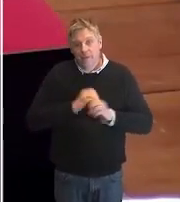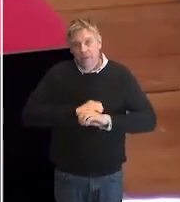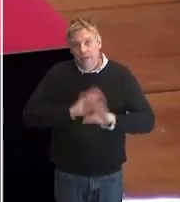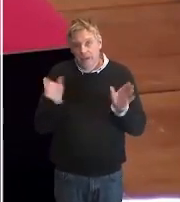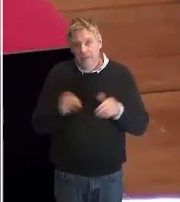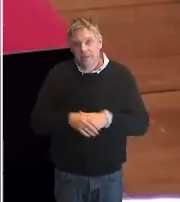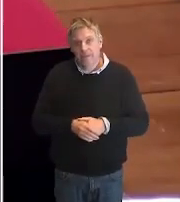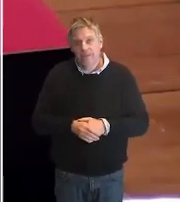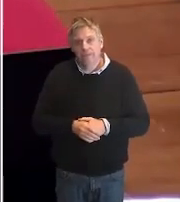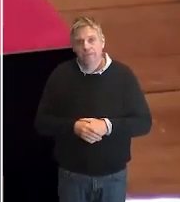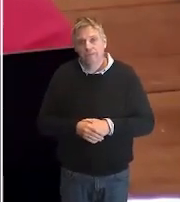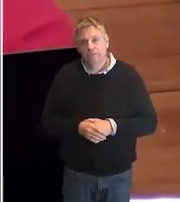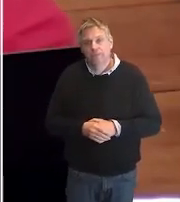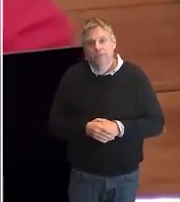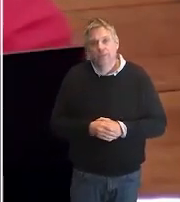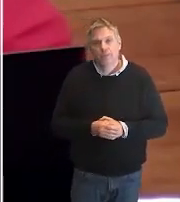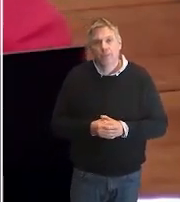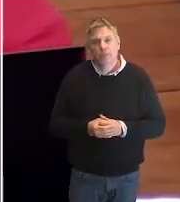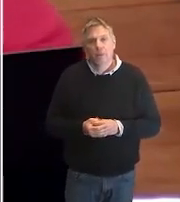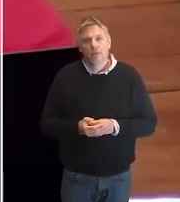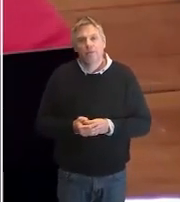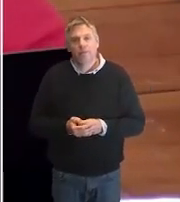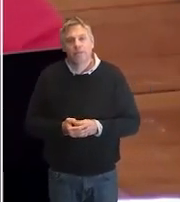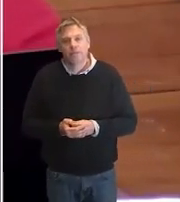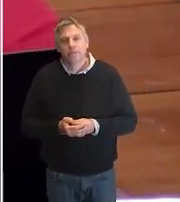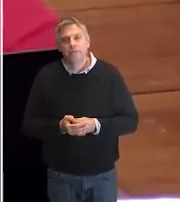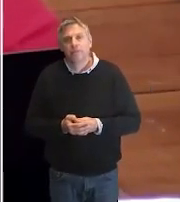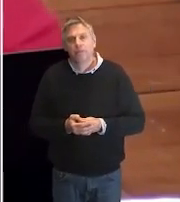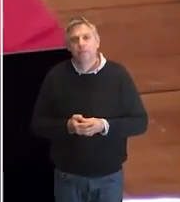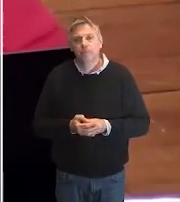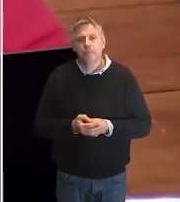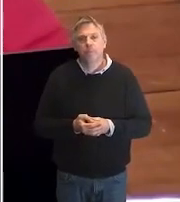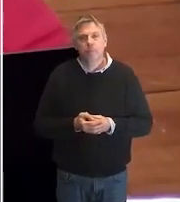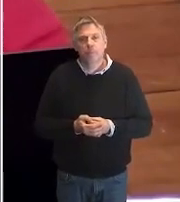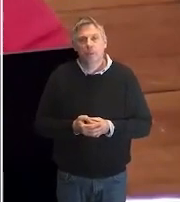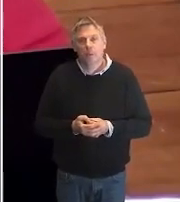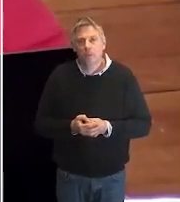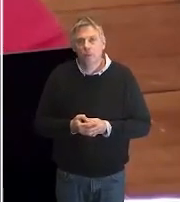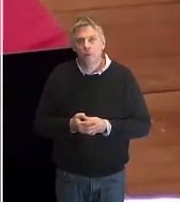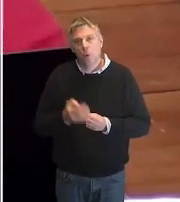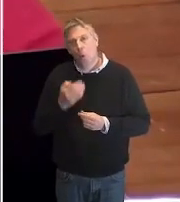Premièrement, dans ce que nous vous avons proposé, le contre-budget que